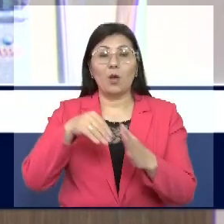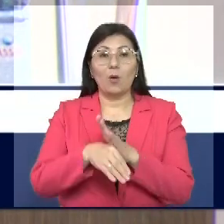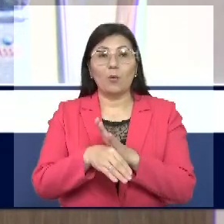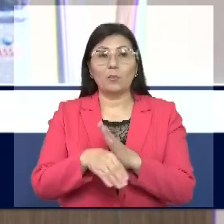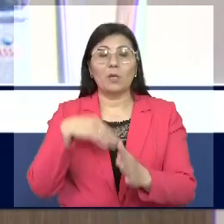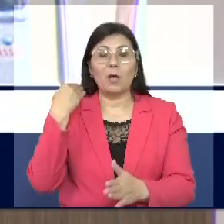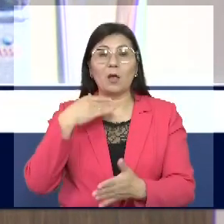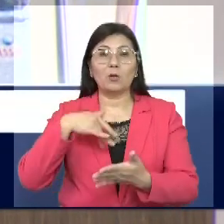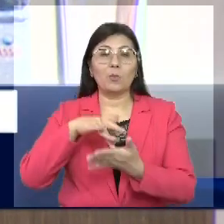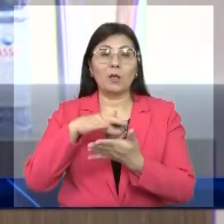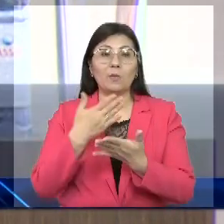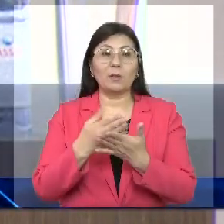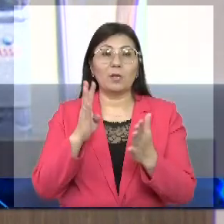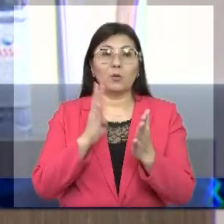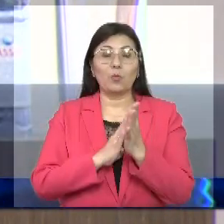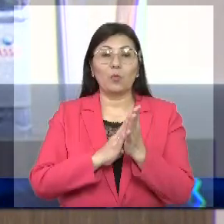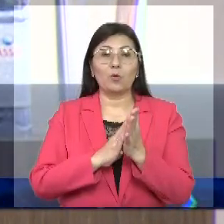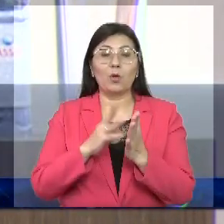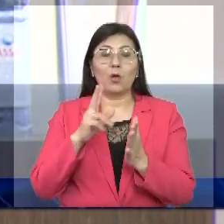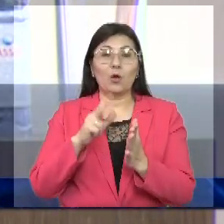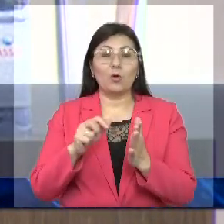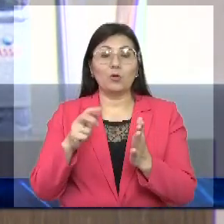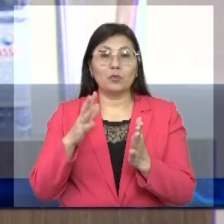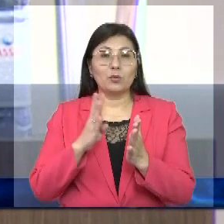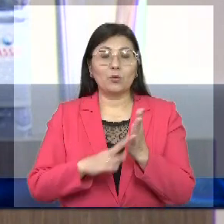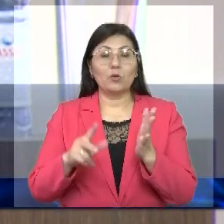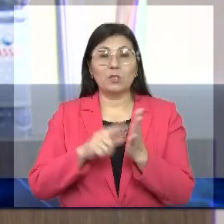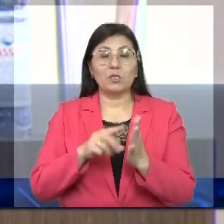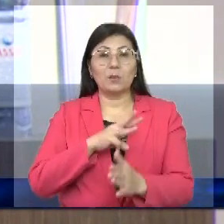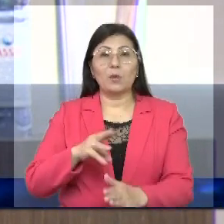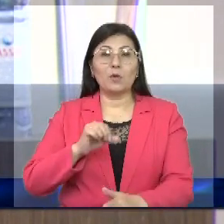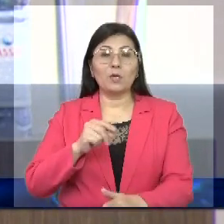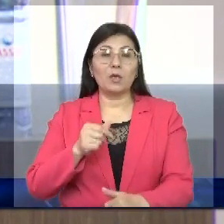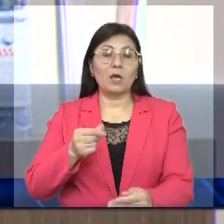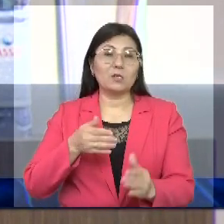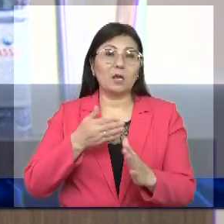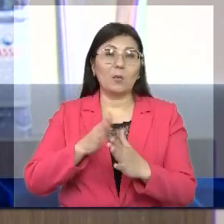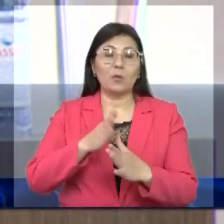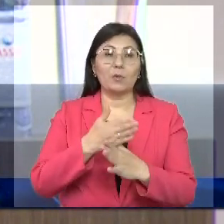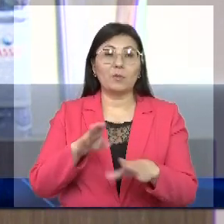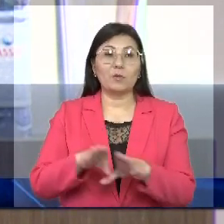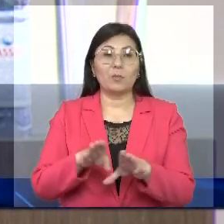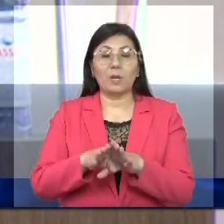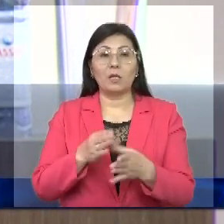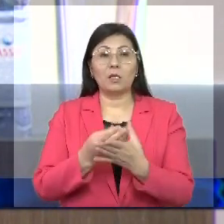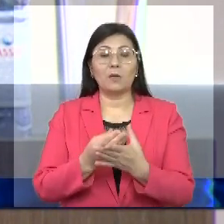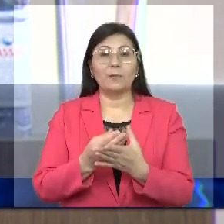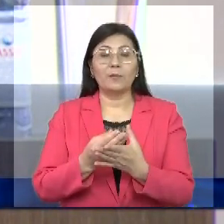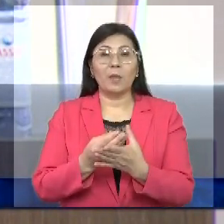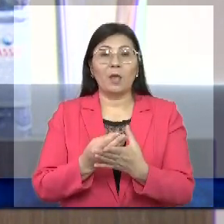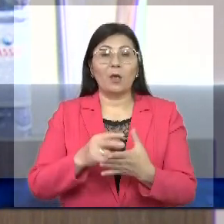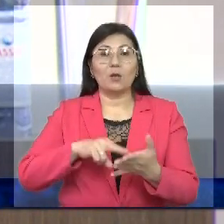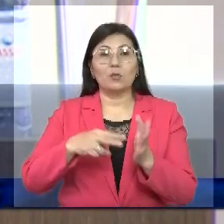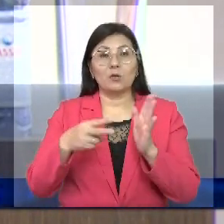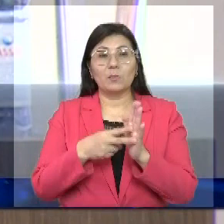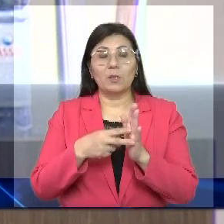ішінде Ақтөбе қаласы бойынша 397 миллион теңге ақша бөлінді. Сонымен қатар, ағымдағы жылдың күзгі мезгілінде